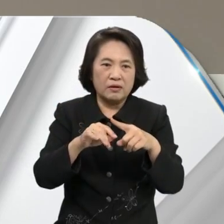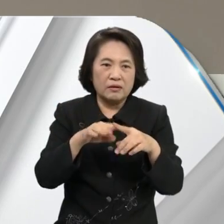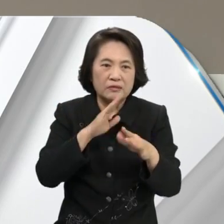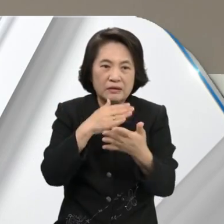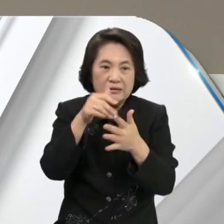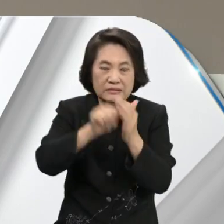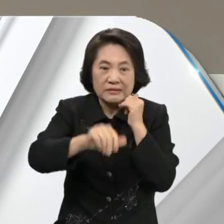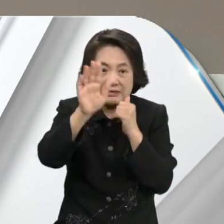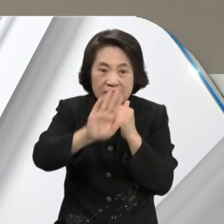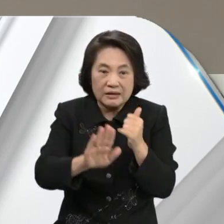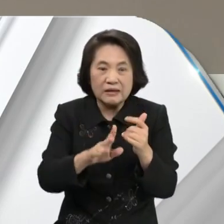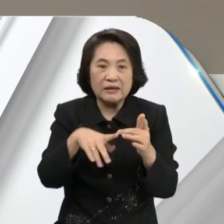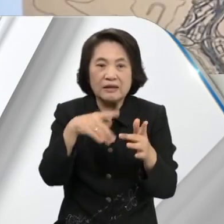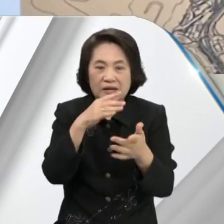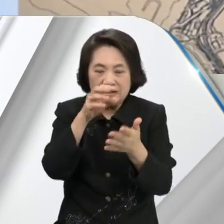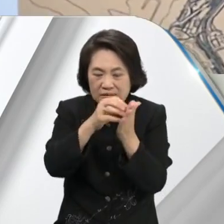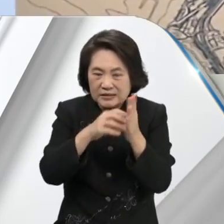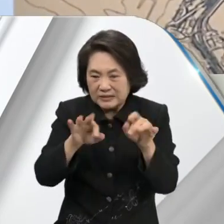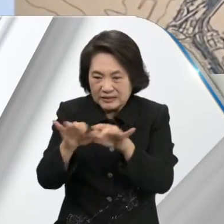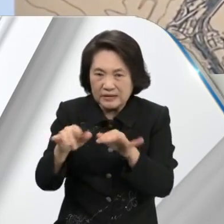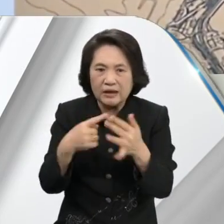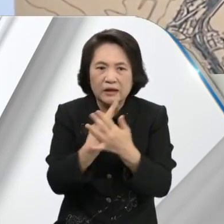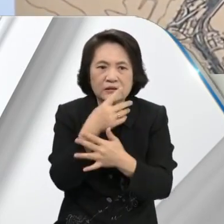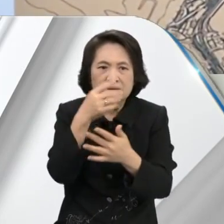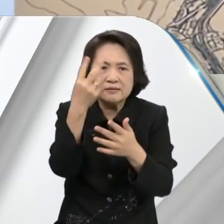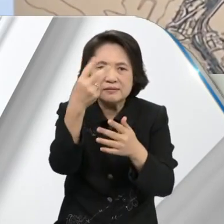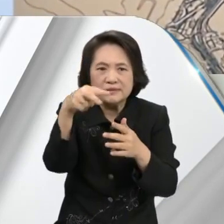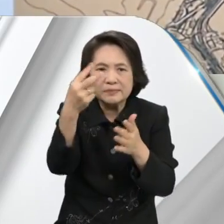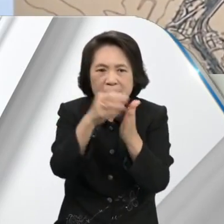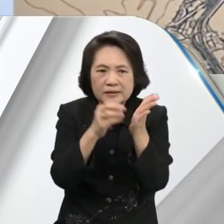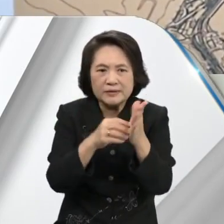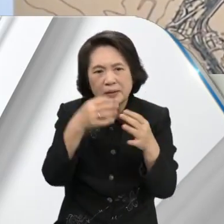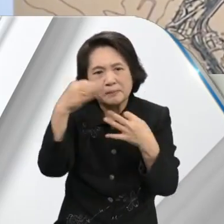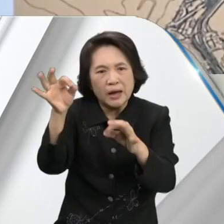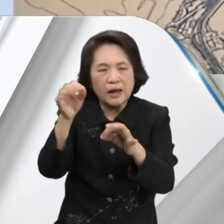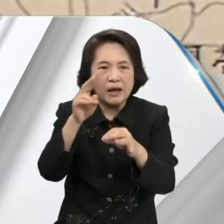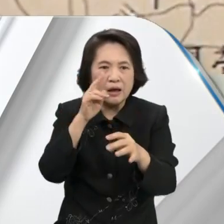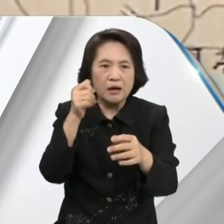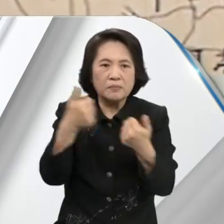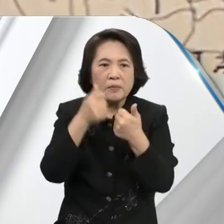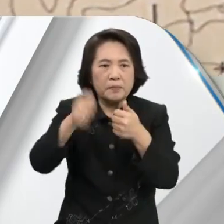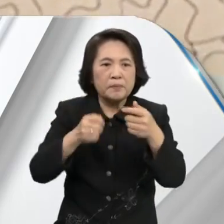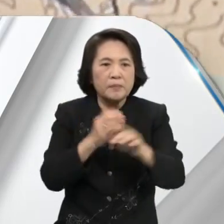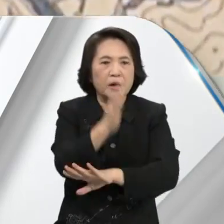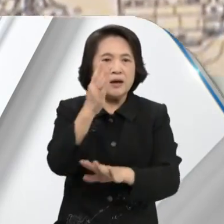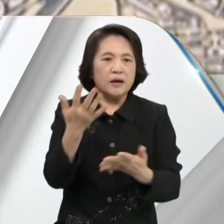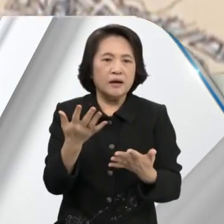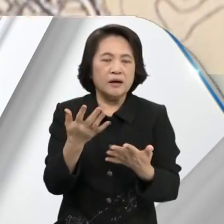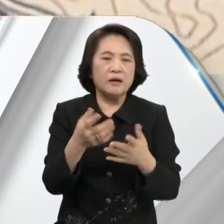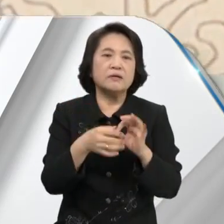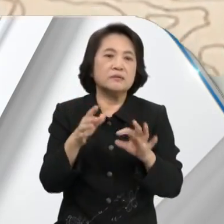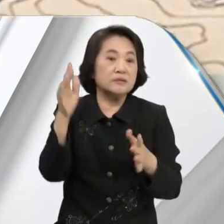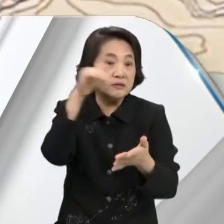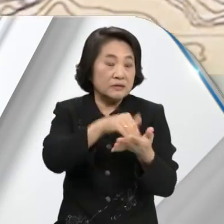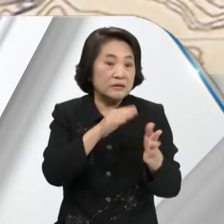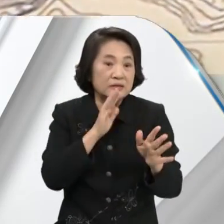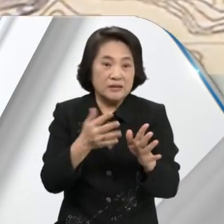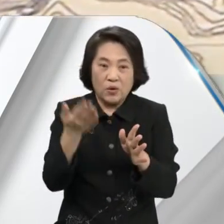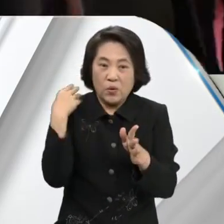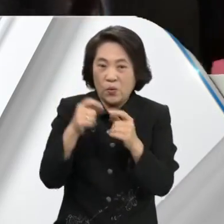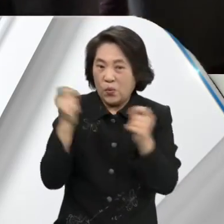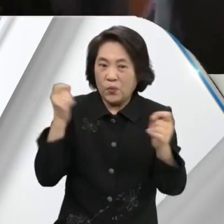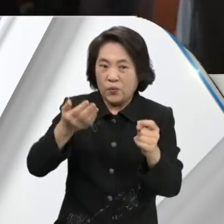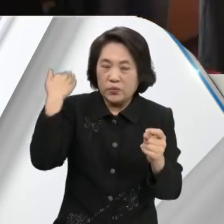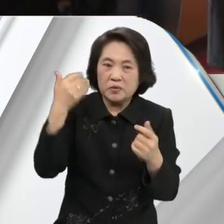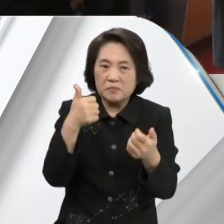200多个字，就用一个环境差异报告。 民国95年已经通过反骗的案例，今日按当年甲唔是重新再做反骗